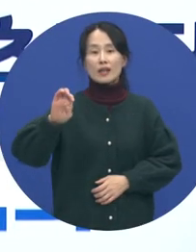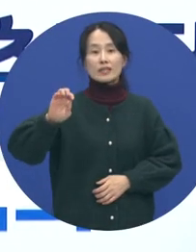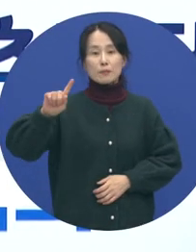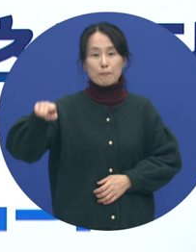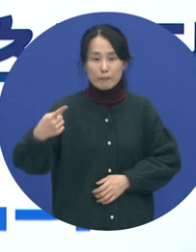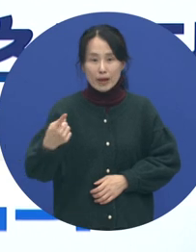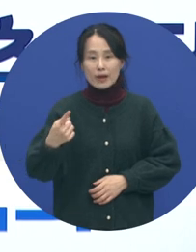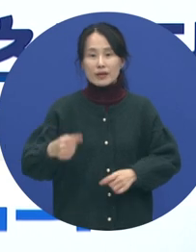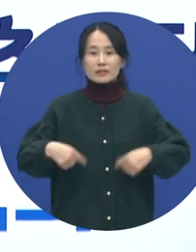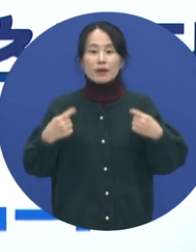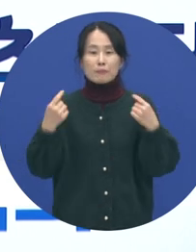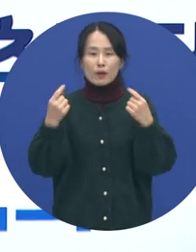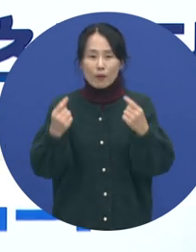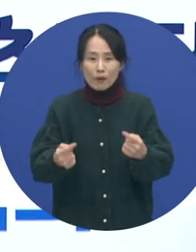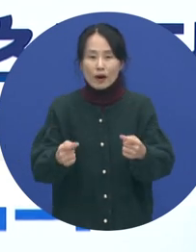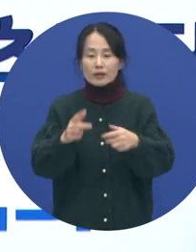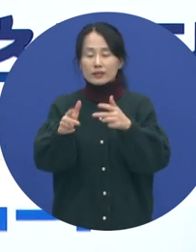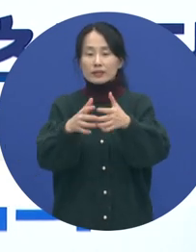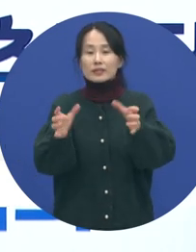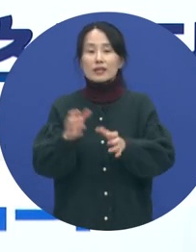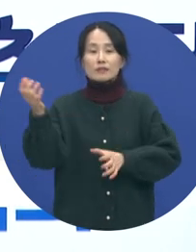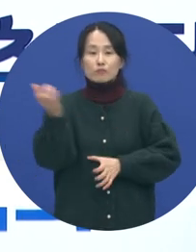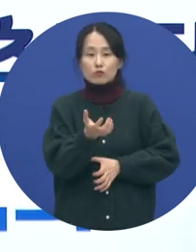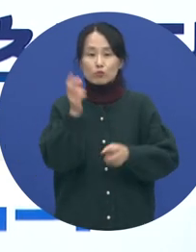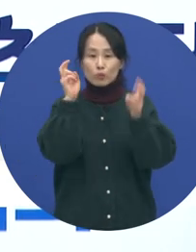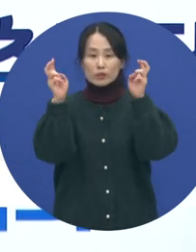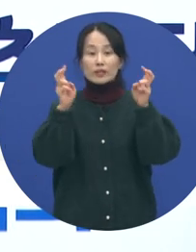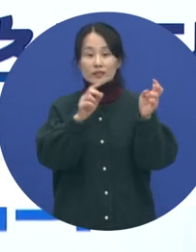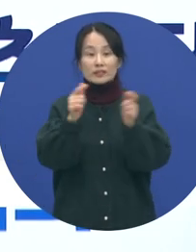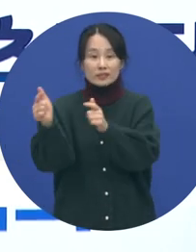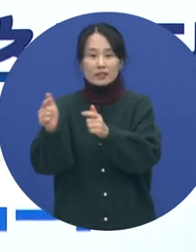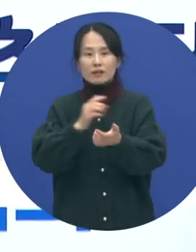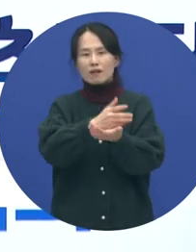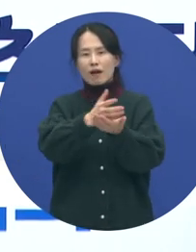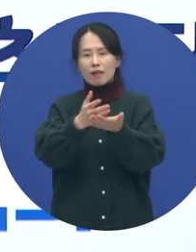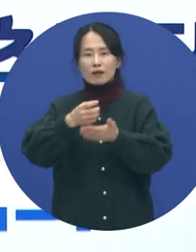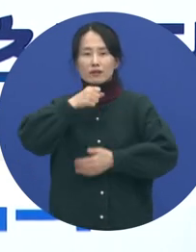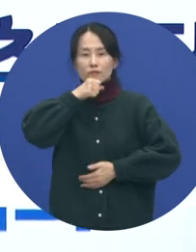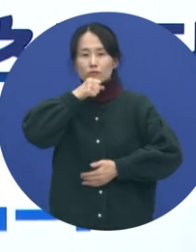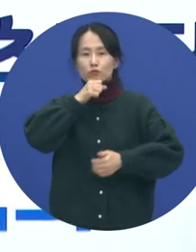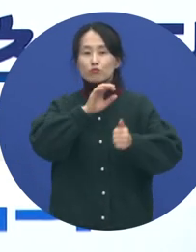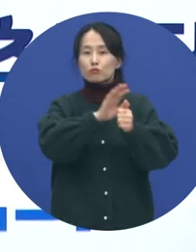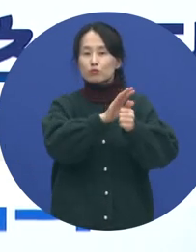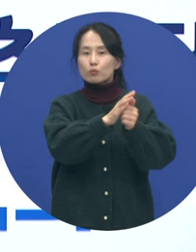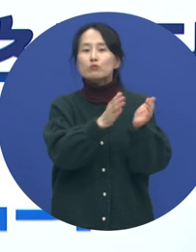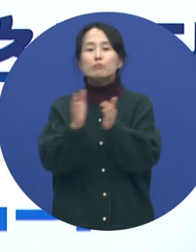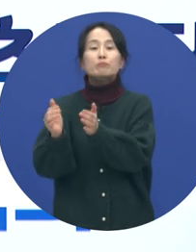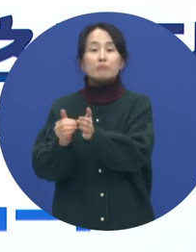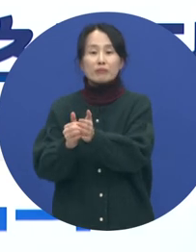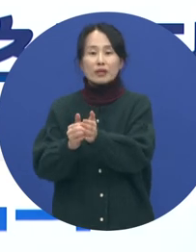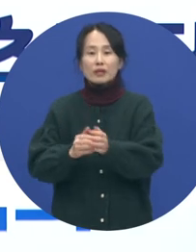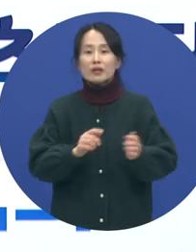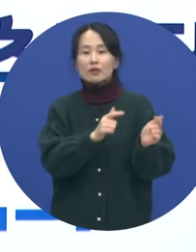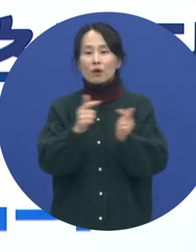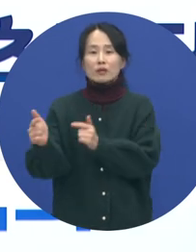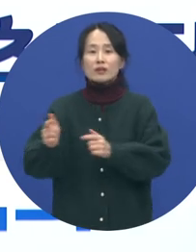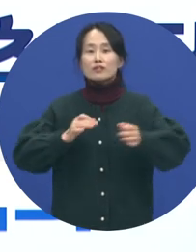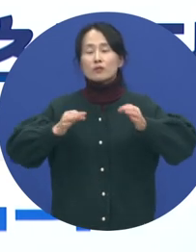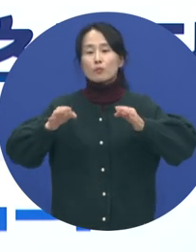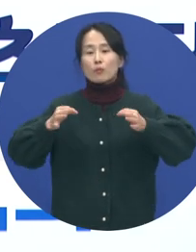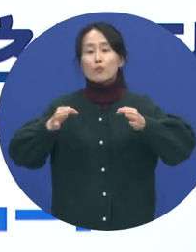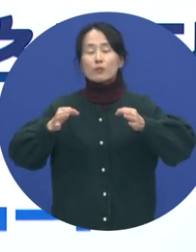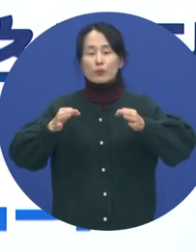아리백에 참여하는 산단 내 입주 기업들에게 다양하고 풍성한 인센티브를 준비를 했습니다. 여러 가지